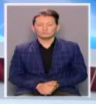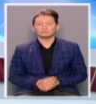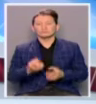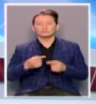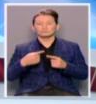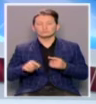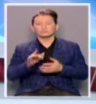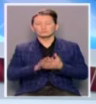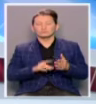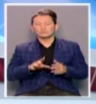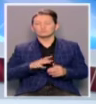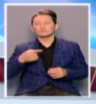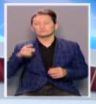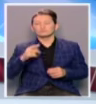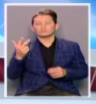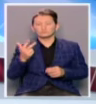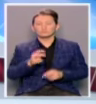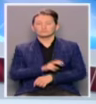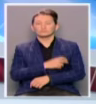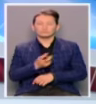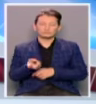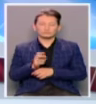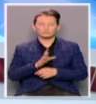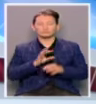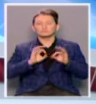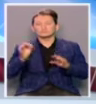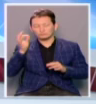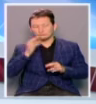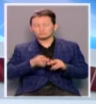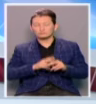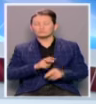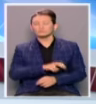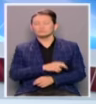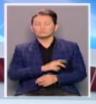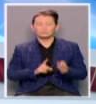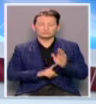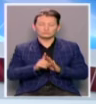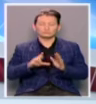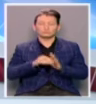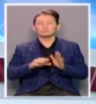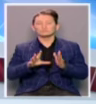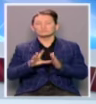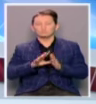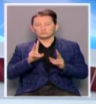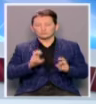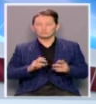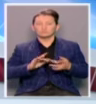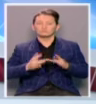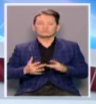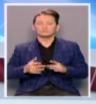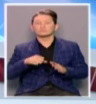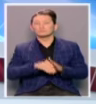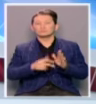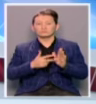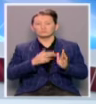Бұдан соң үкімет басшысы нөмірі 3-ші емханаға табан тіреді. Айта кетейік, бұл емхана жұмысы биылдан бастап электронды форматқа көшкен. Нәтижесінде